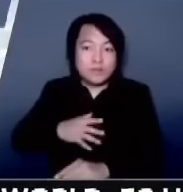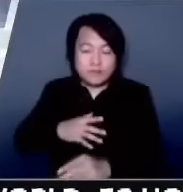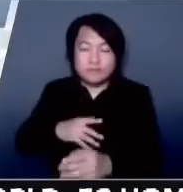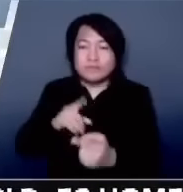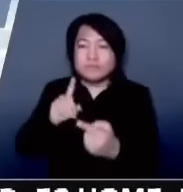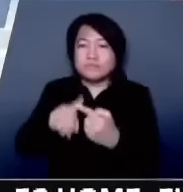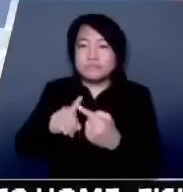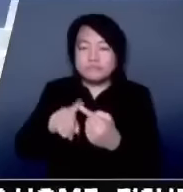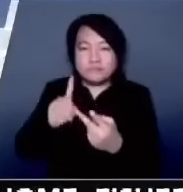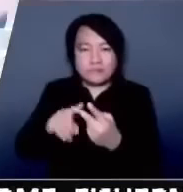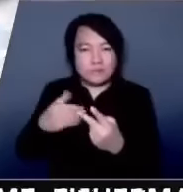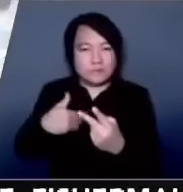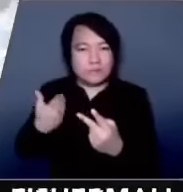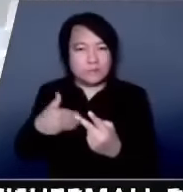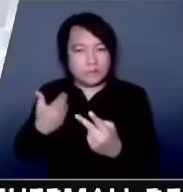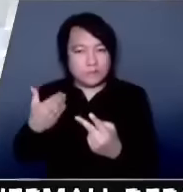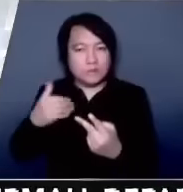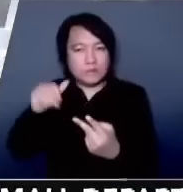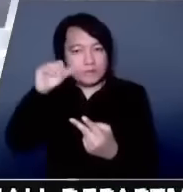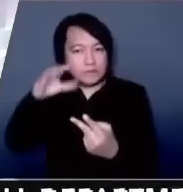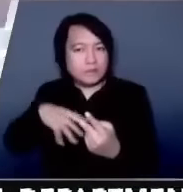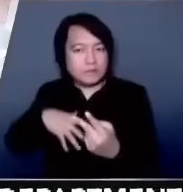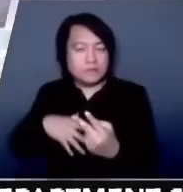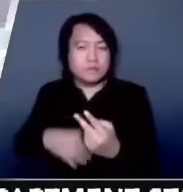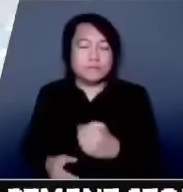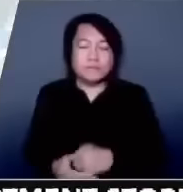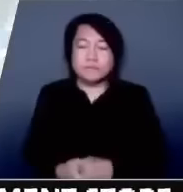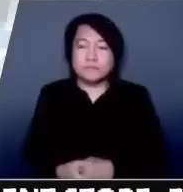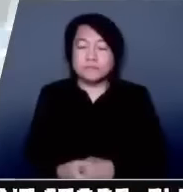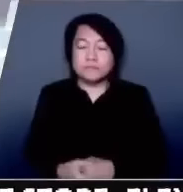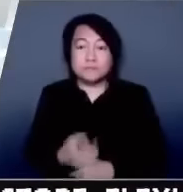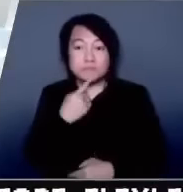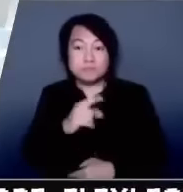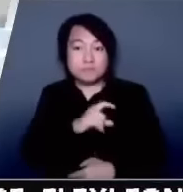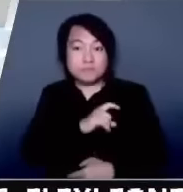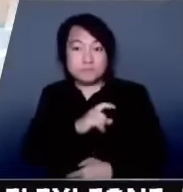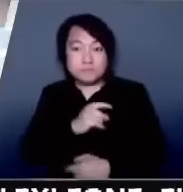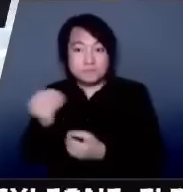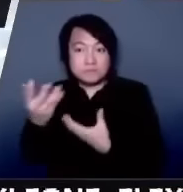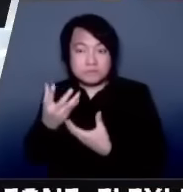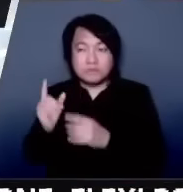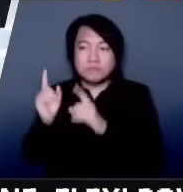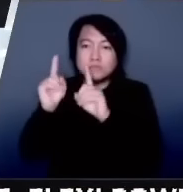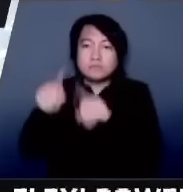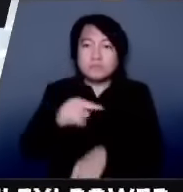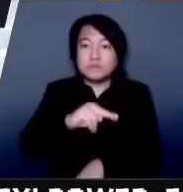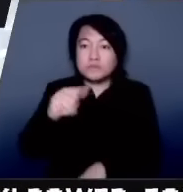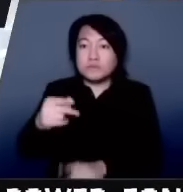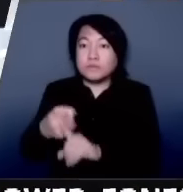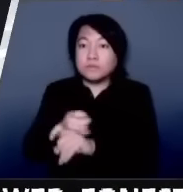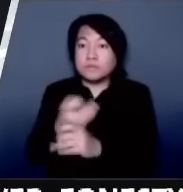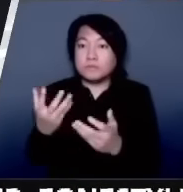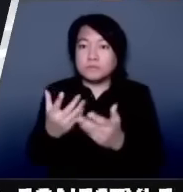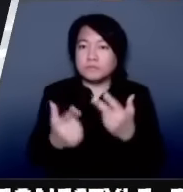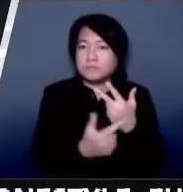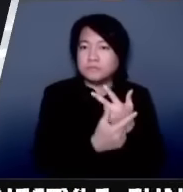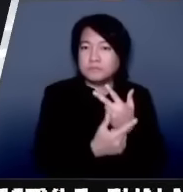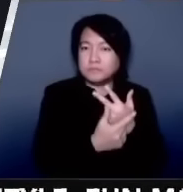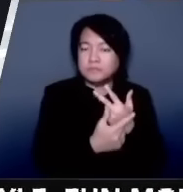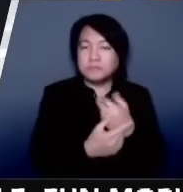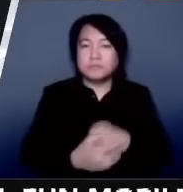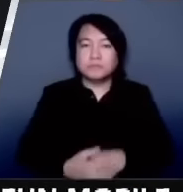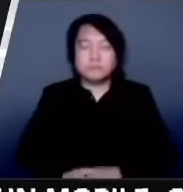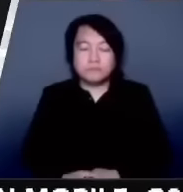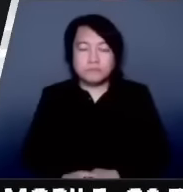binatilyo. Ayon sa pulisya, dumayo pa ang mga sospek sa Navotas galing sa Laguna. Itong babae, siya po